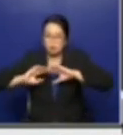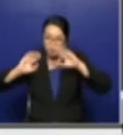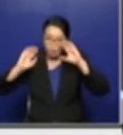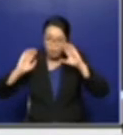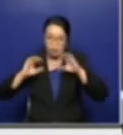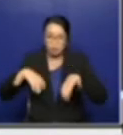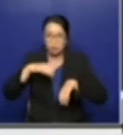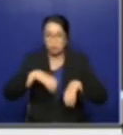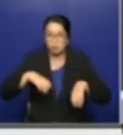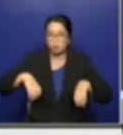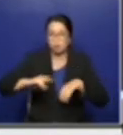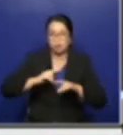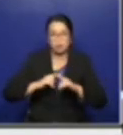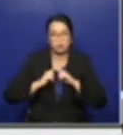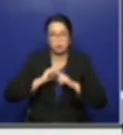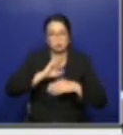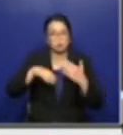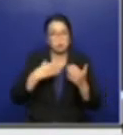อิสระอื่นๆด้วย